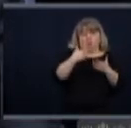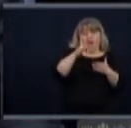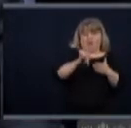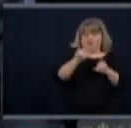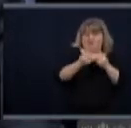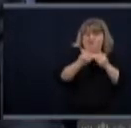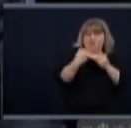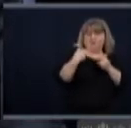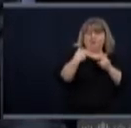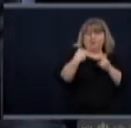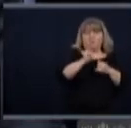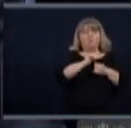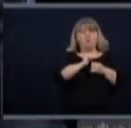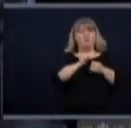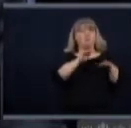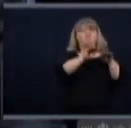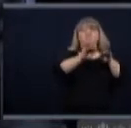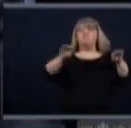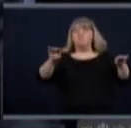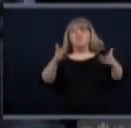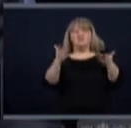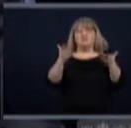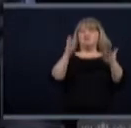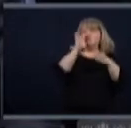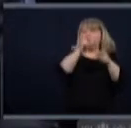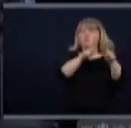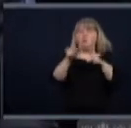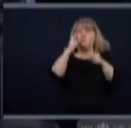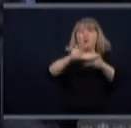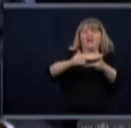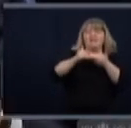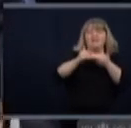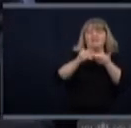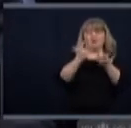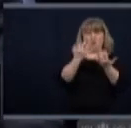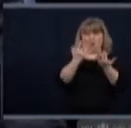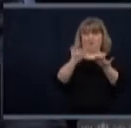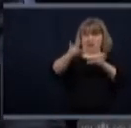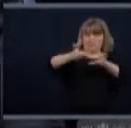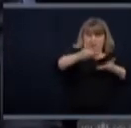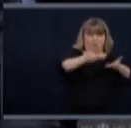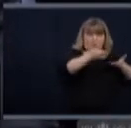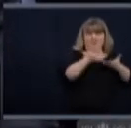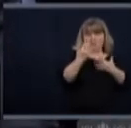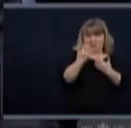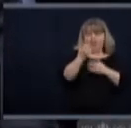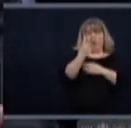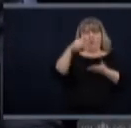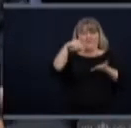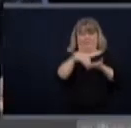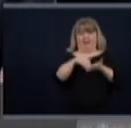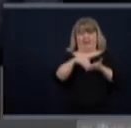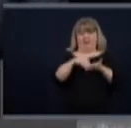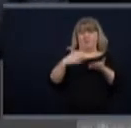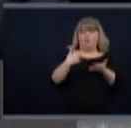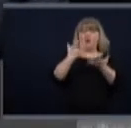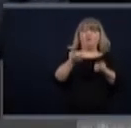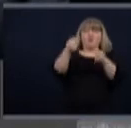suite à mon appel, 11 000 nouvelles personnes qui ont proposé leur candidature pour venir travailler à temps